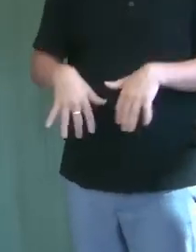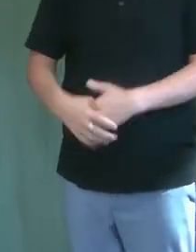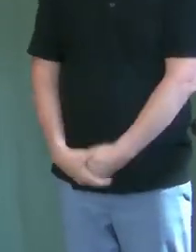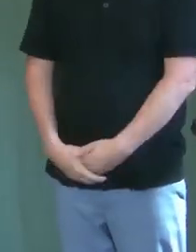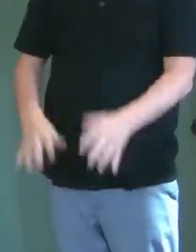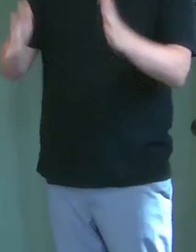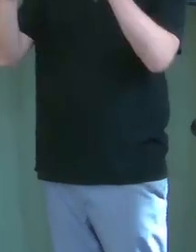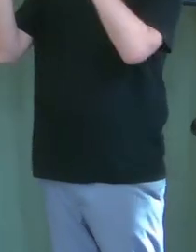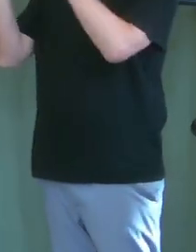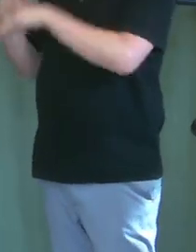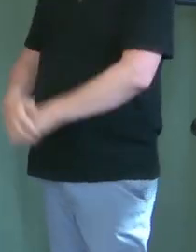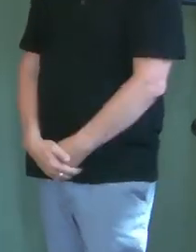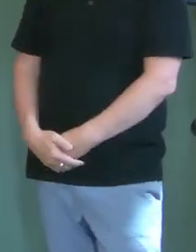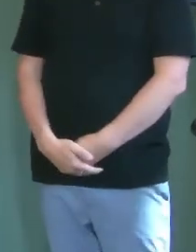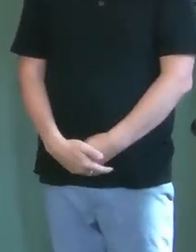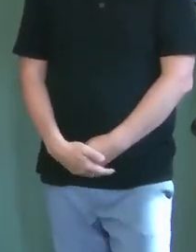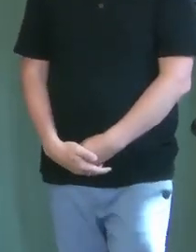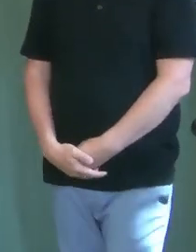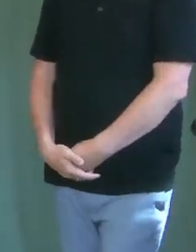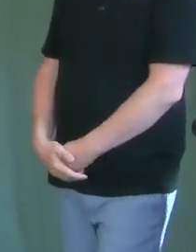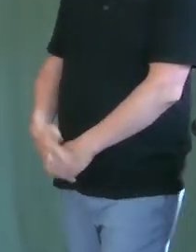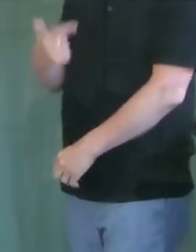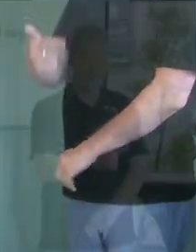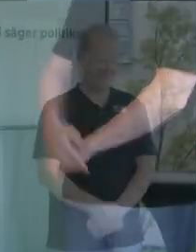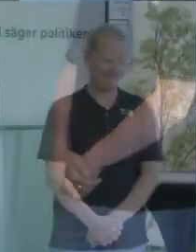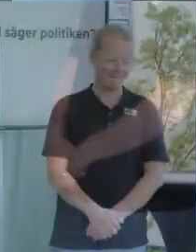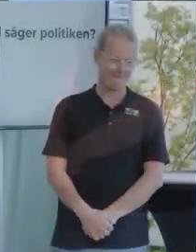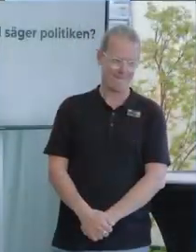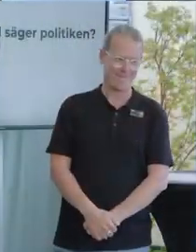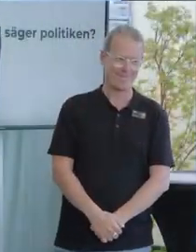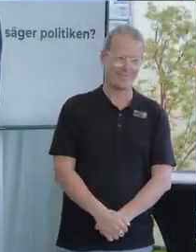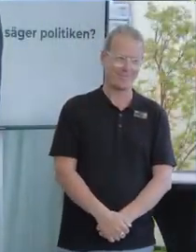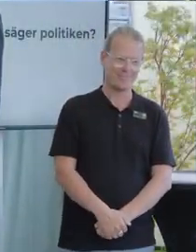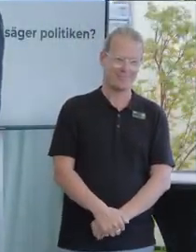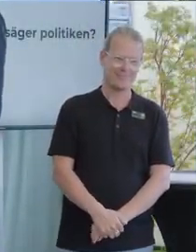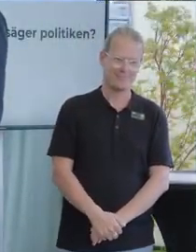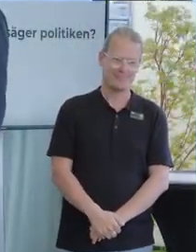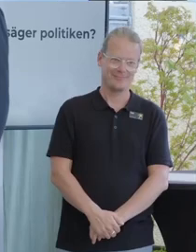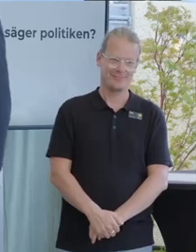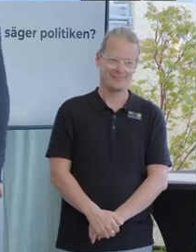Tack.